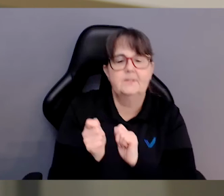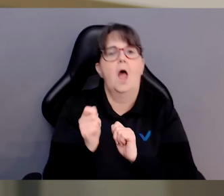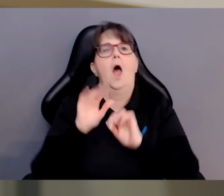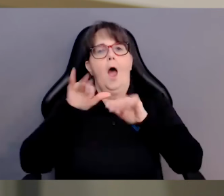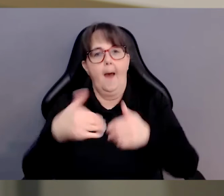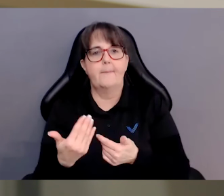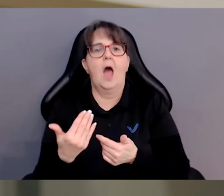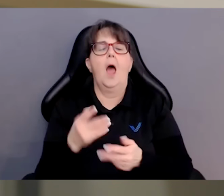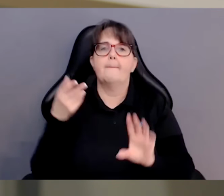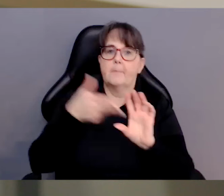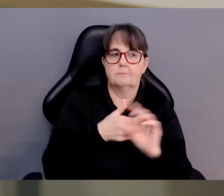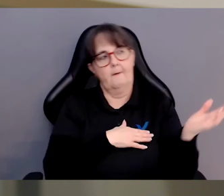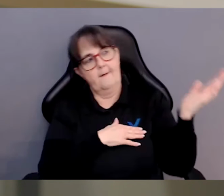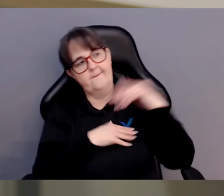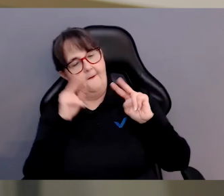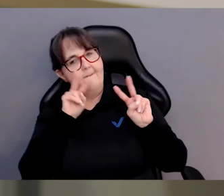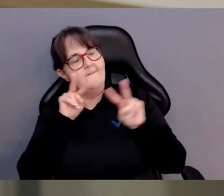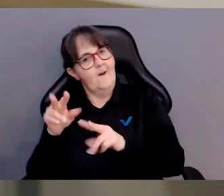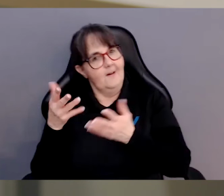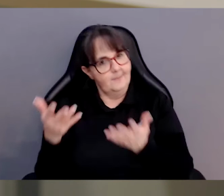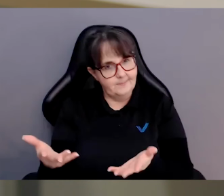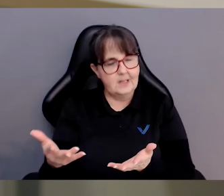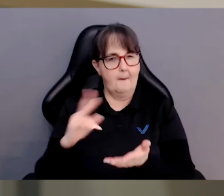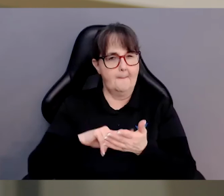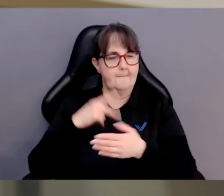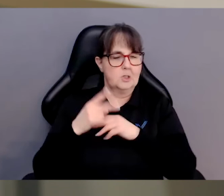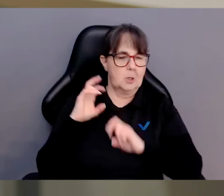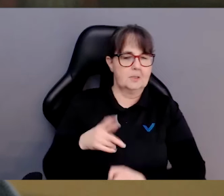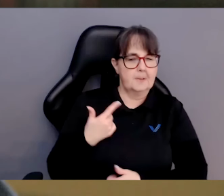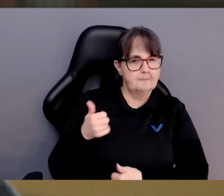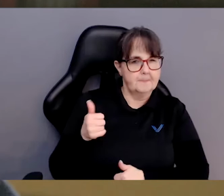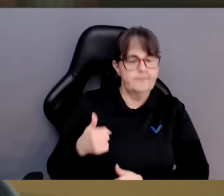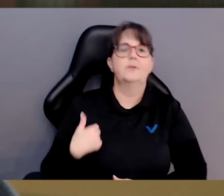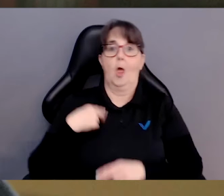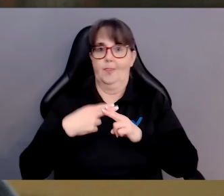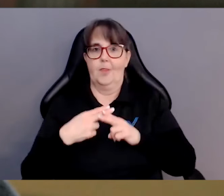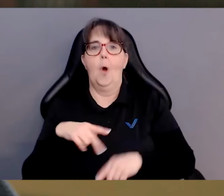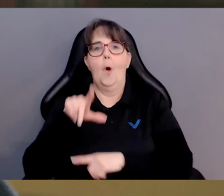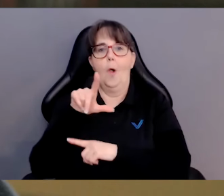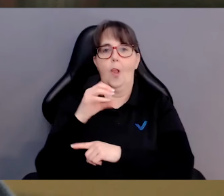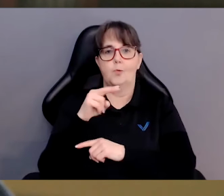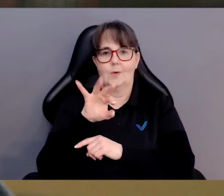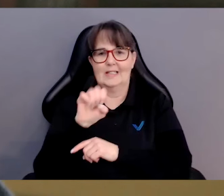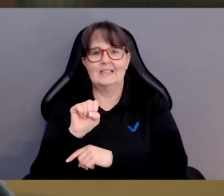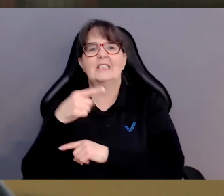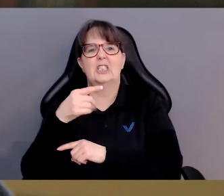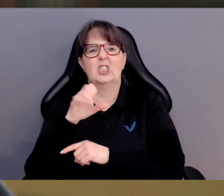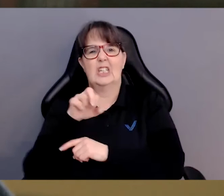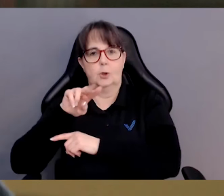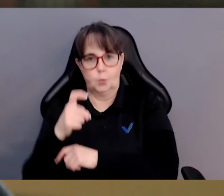pour accueillir les participants et faire le projet de recherche. Alors, je m'appelle Louise Giroux, je suis responsable des